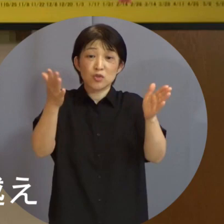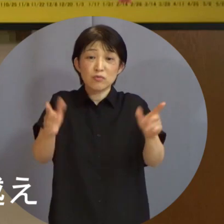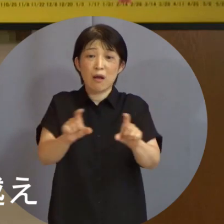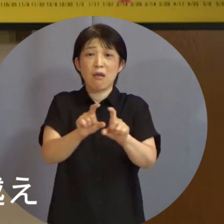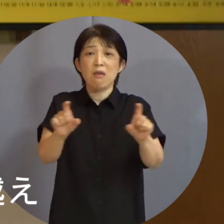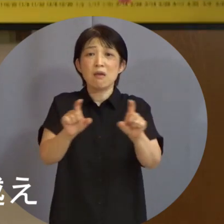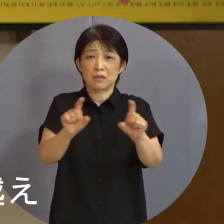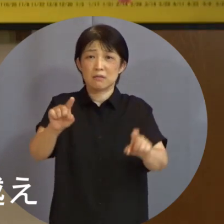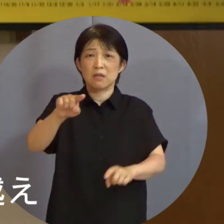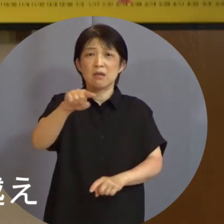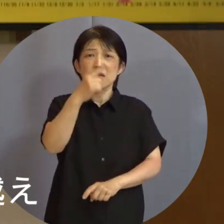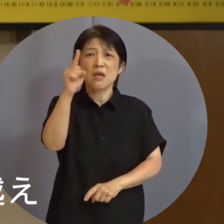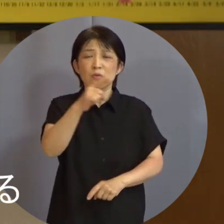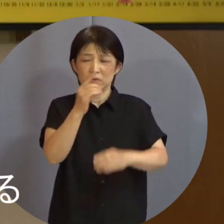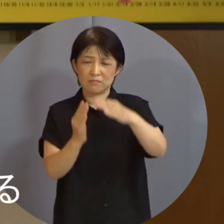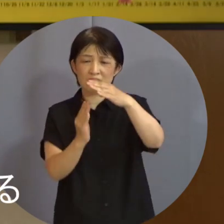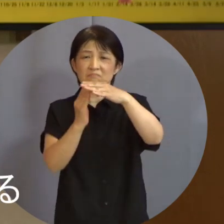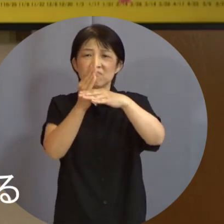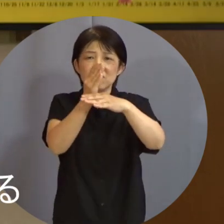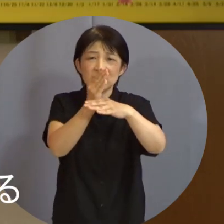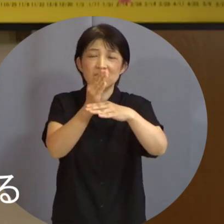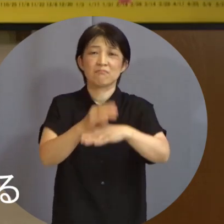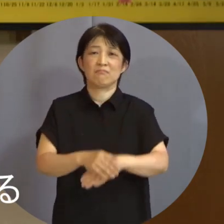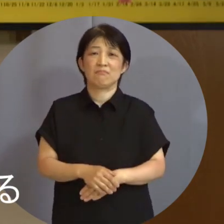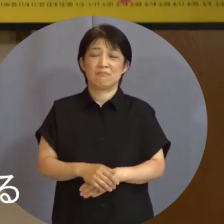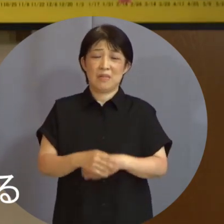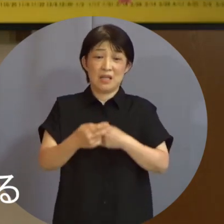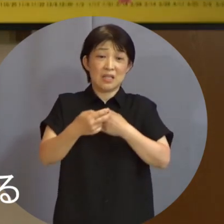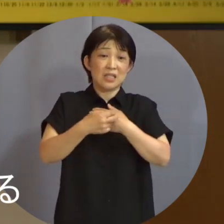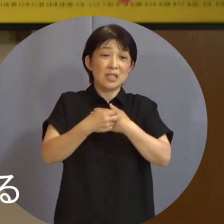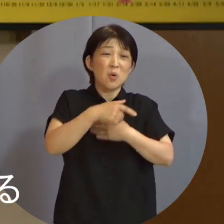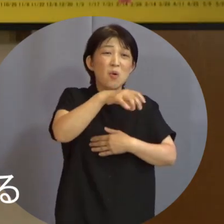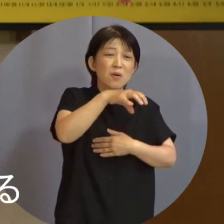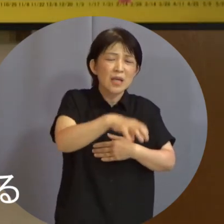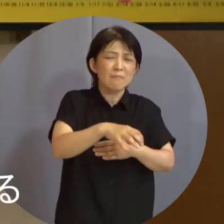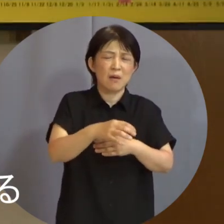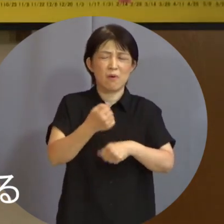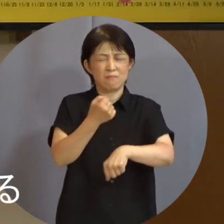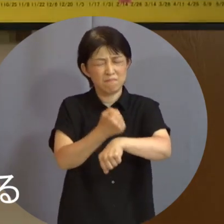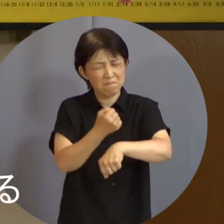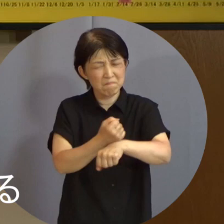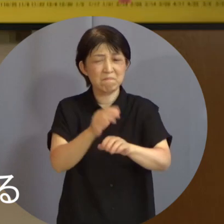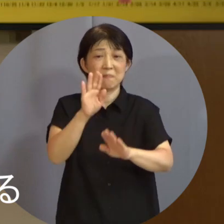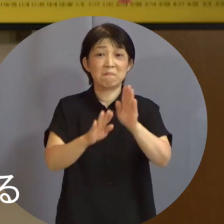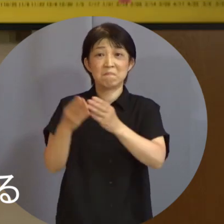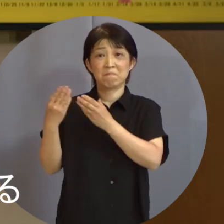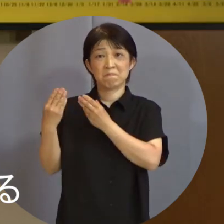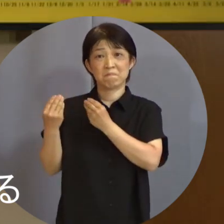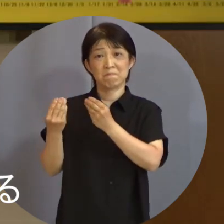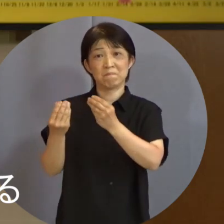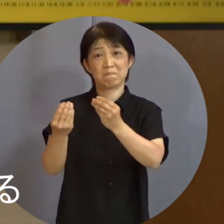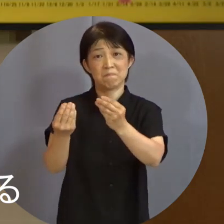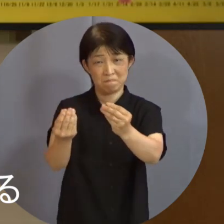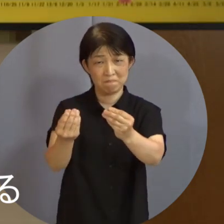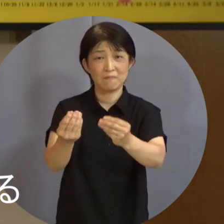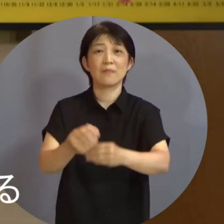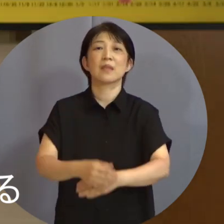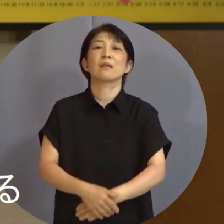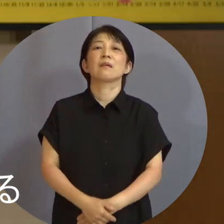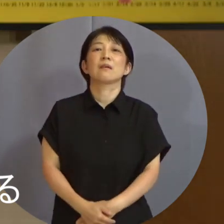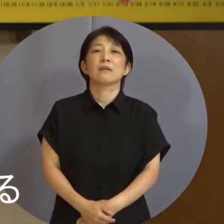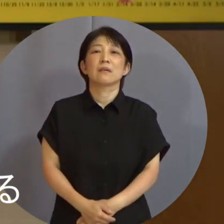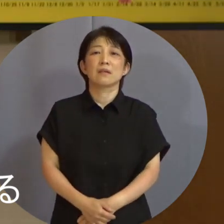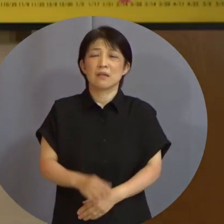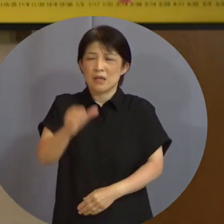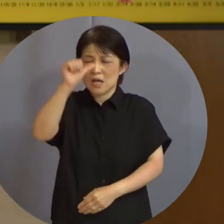100人を超えています。したがって医療体制も厳しい状況になっております。イン